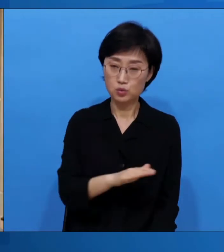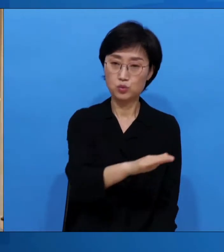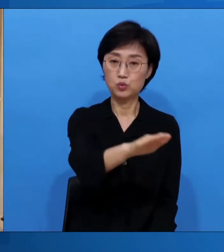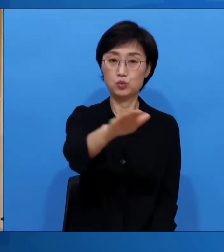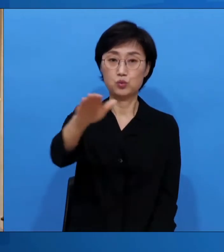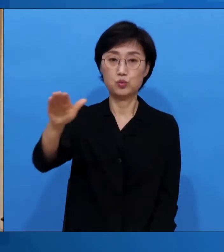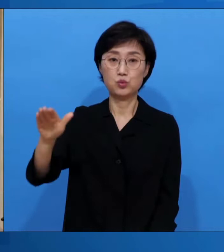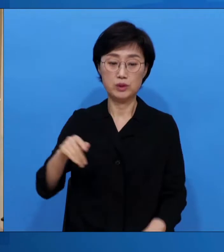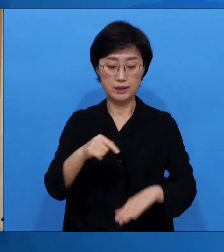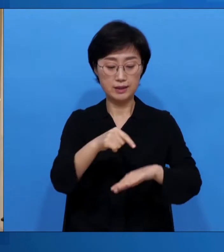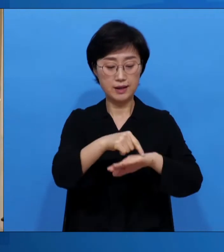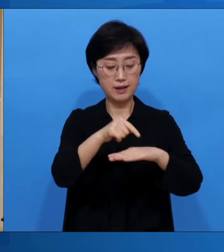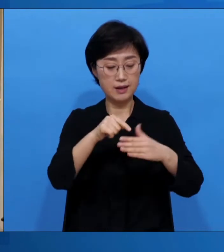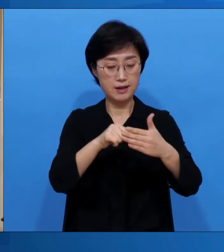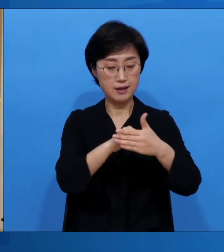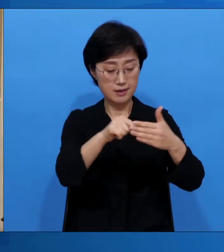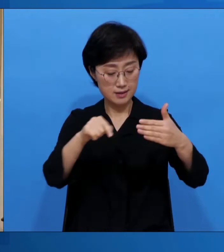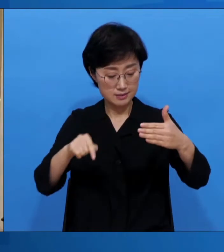우리